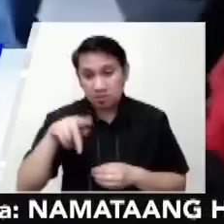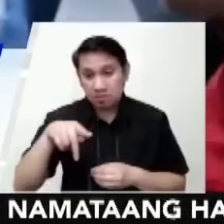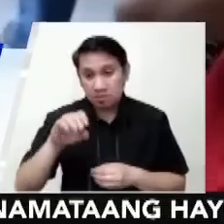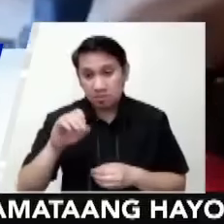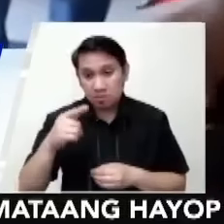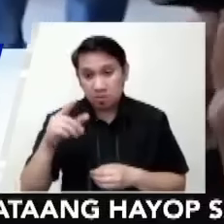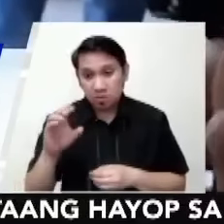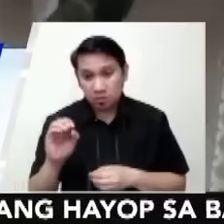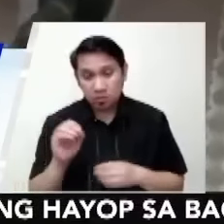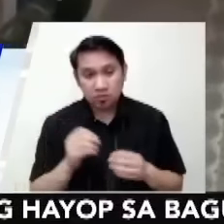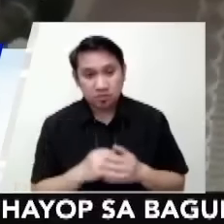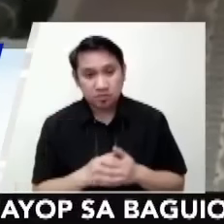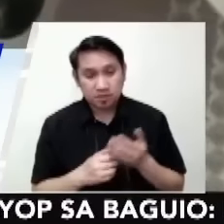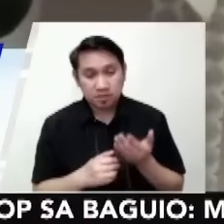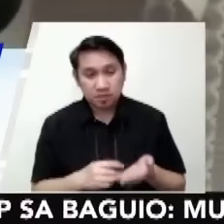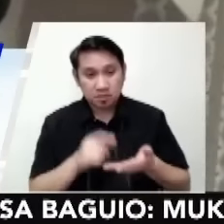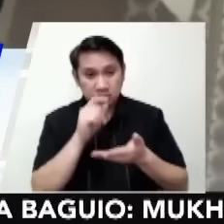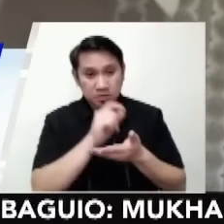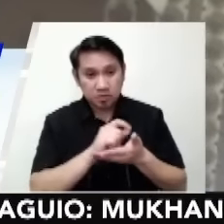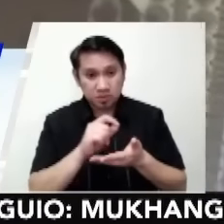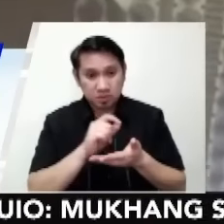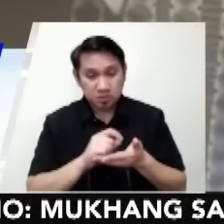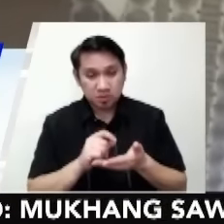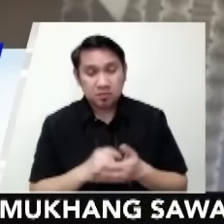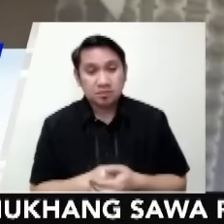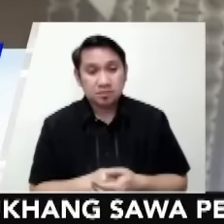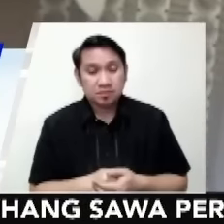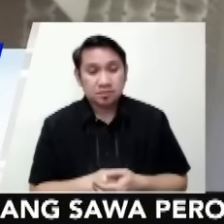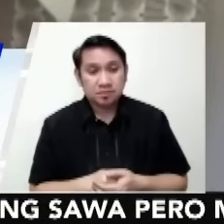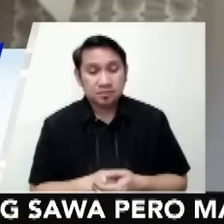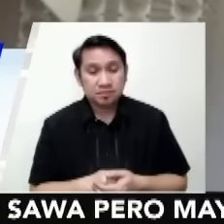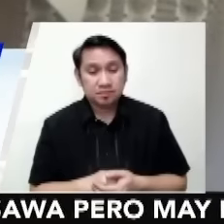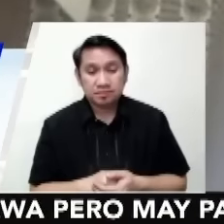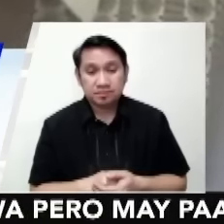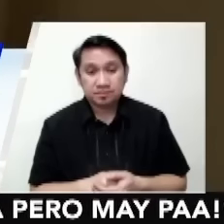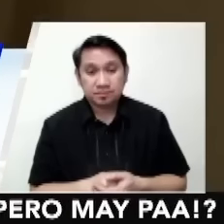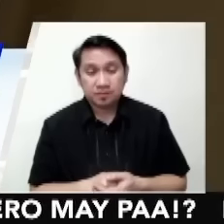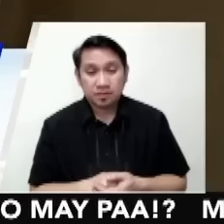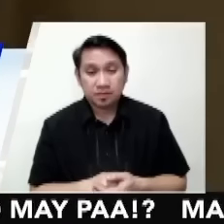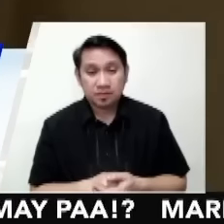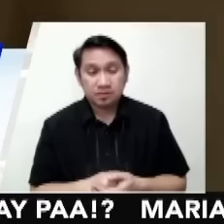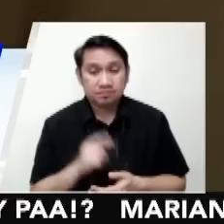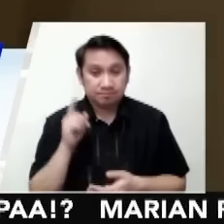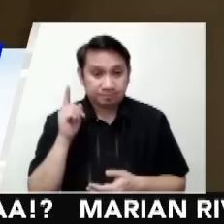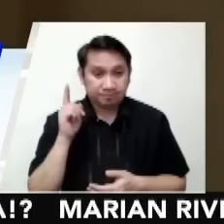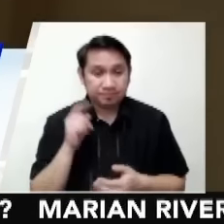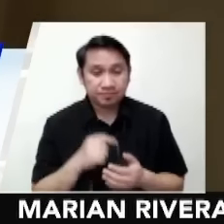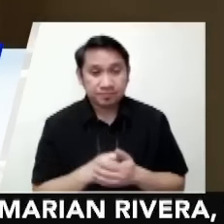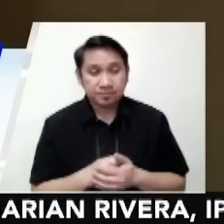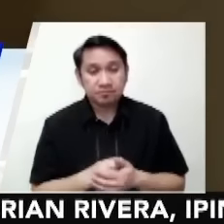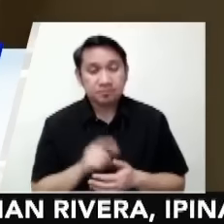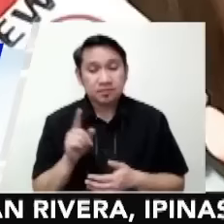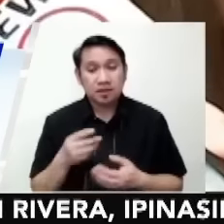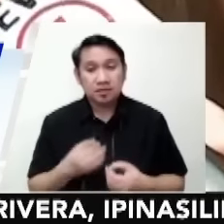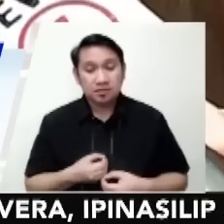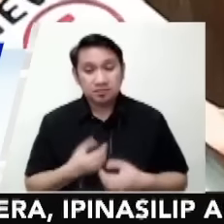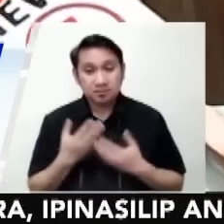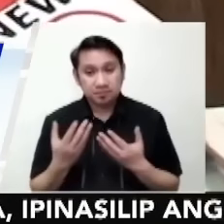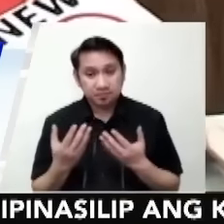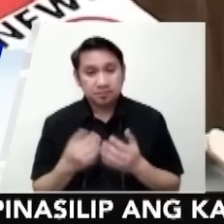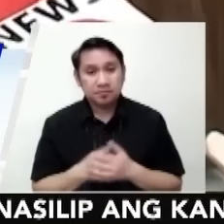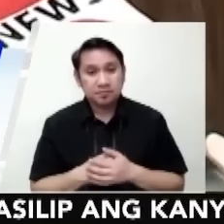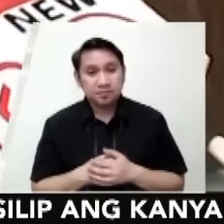Nagpahatid ng sulat si Guo sa Executive Secretary na siyang Chairman ng Presidential Anti-Crime Commission o PAOC. Just expressing the mayor's intention that she